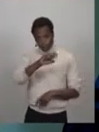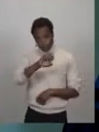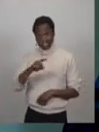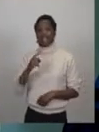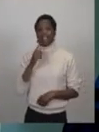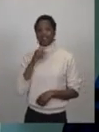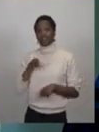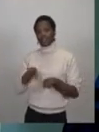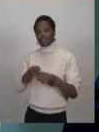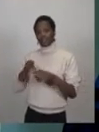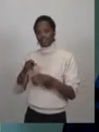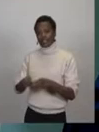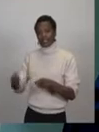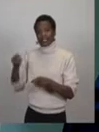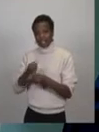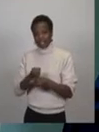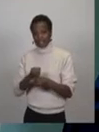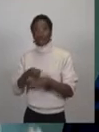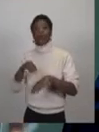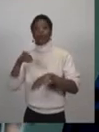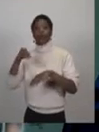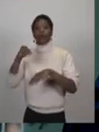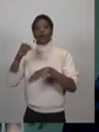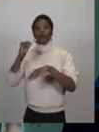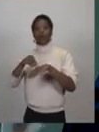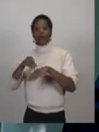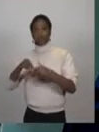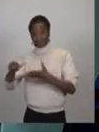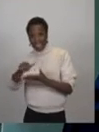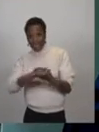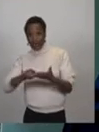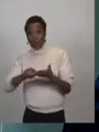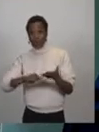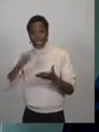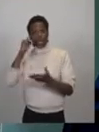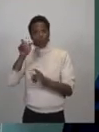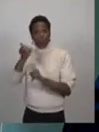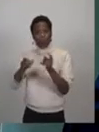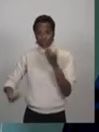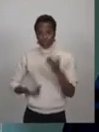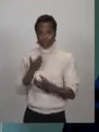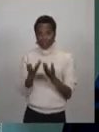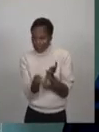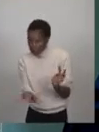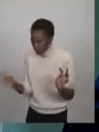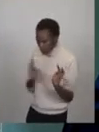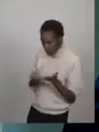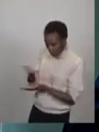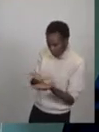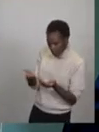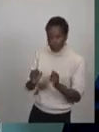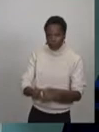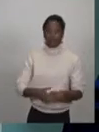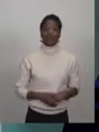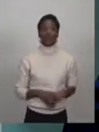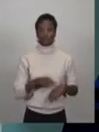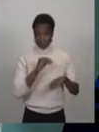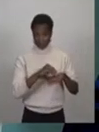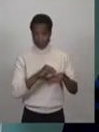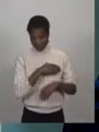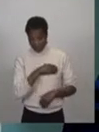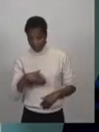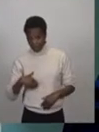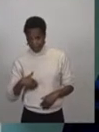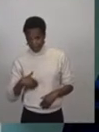la création d'un conseil local d'aide aux victimes qui permettra de mettre tous les acteurs concernés autour de la table. Le conseil municipal invite l'ensemble